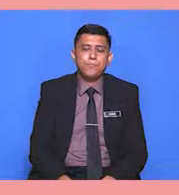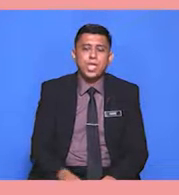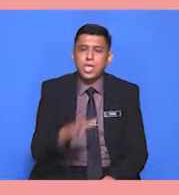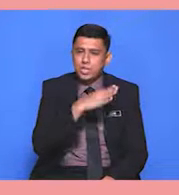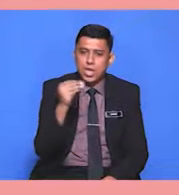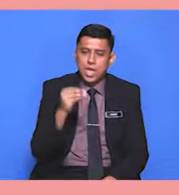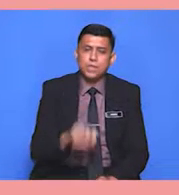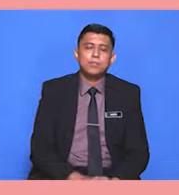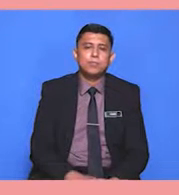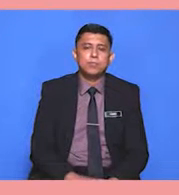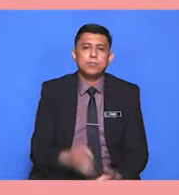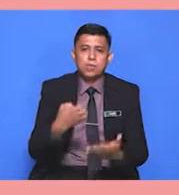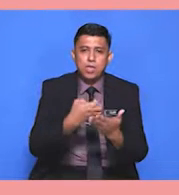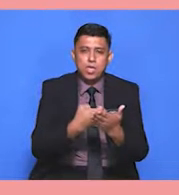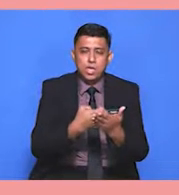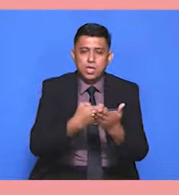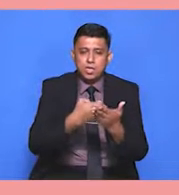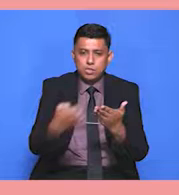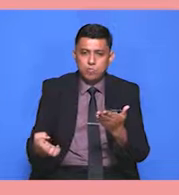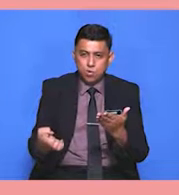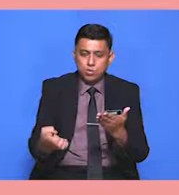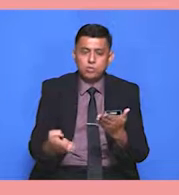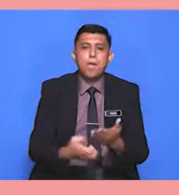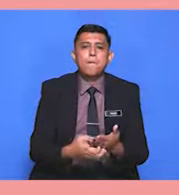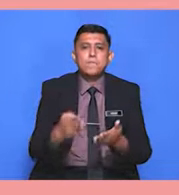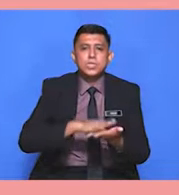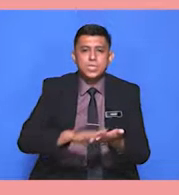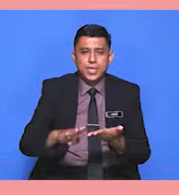dan ekspor bersih.